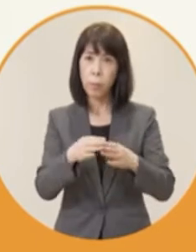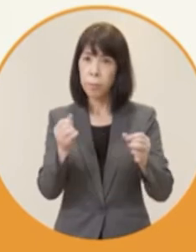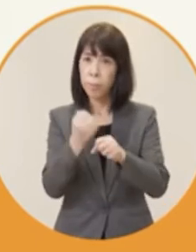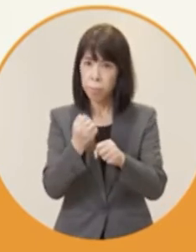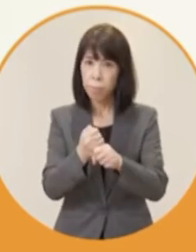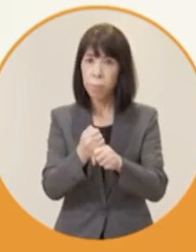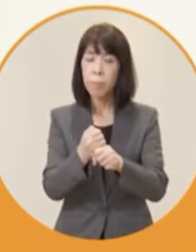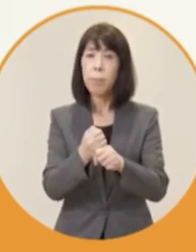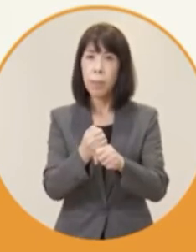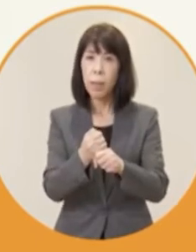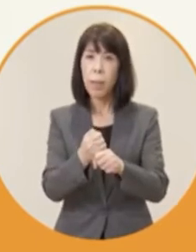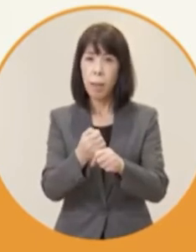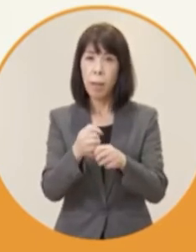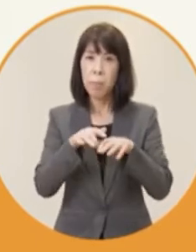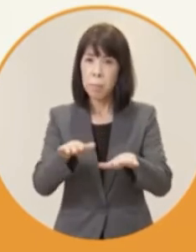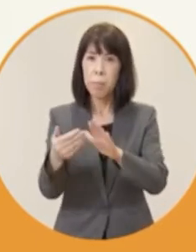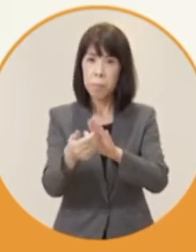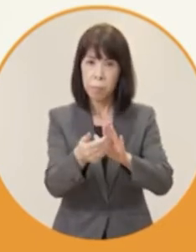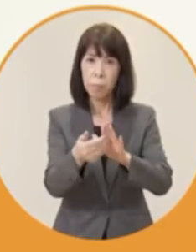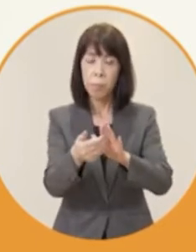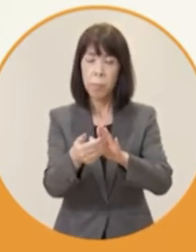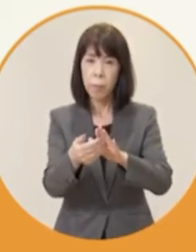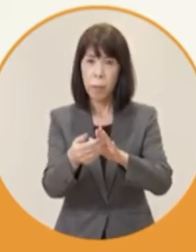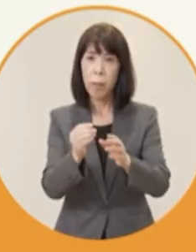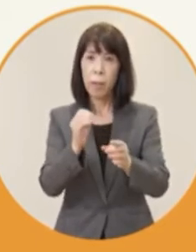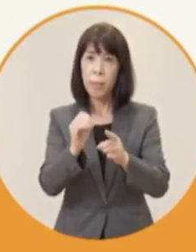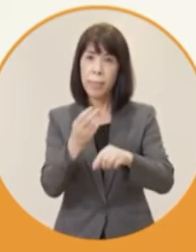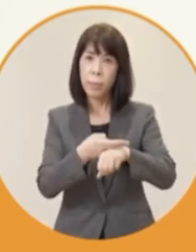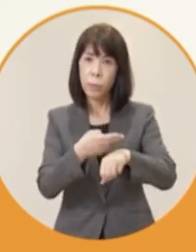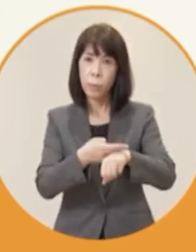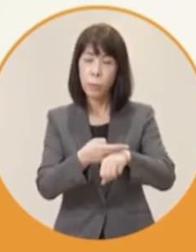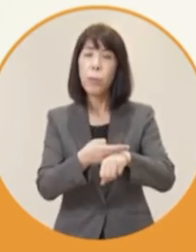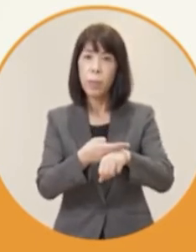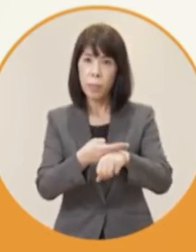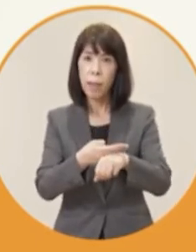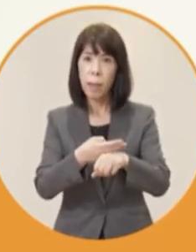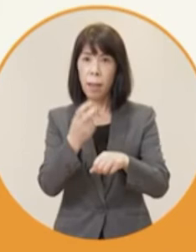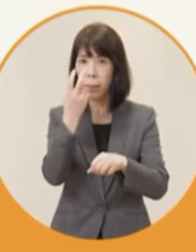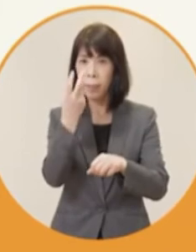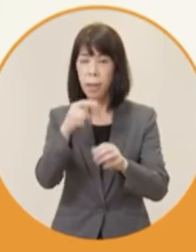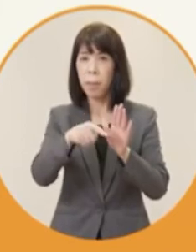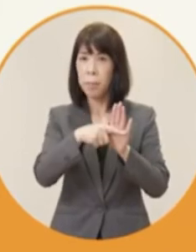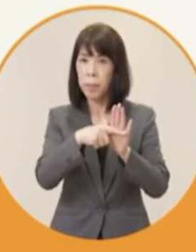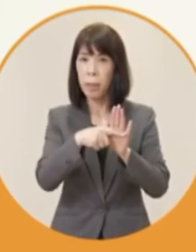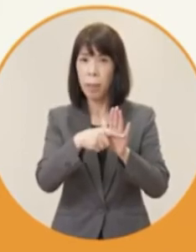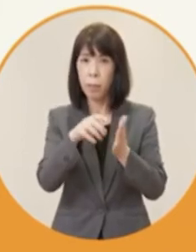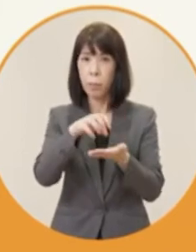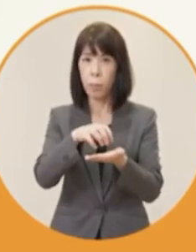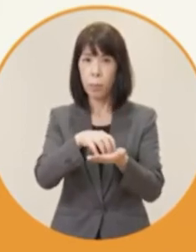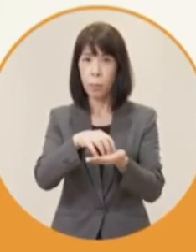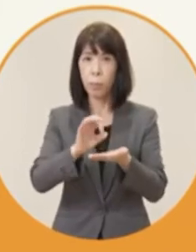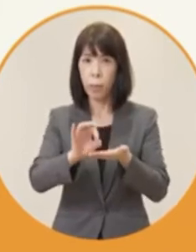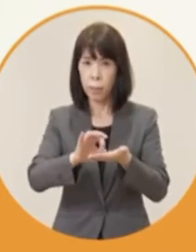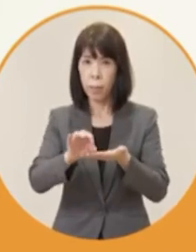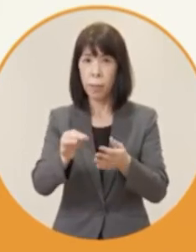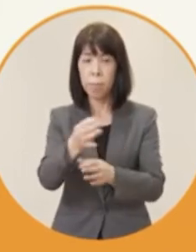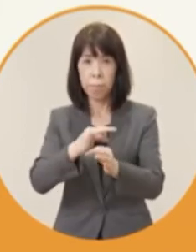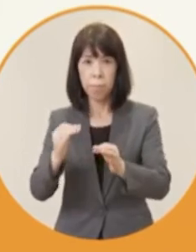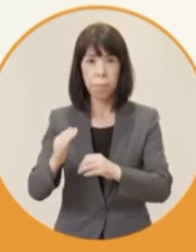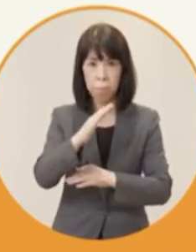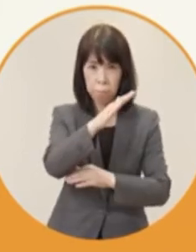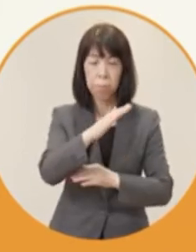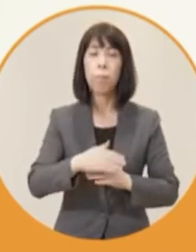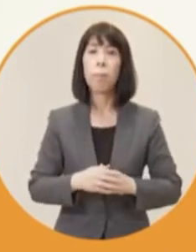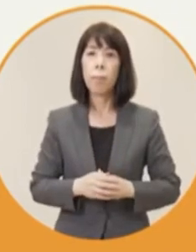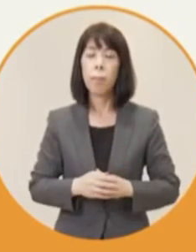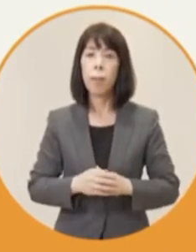発を強化し感染を抑える、デジタル技術を使った検査陰性証明書を活用して経済を動